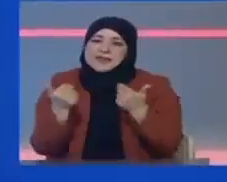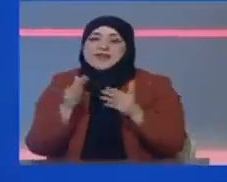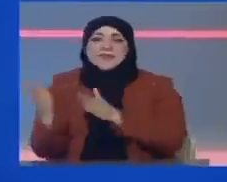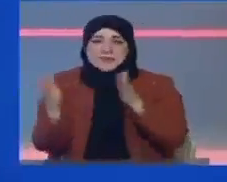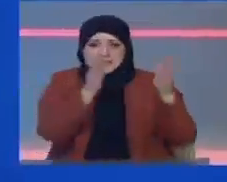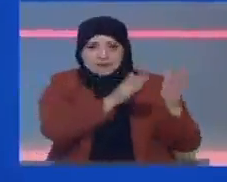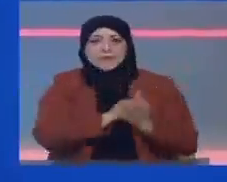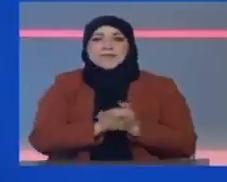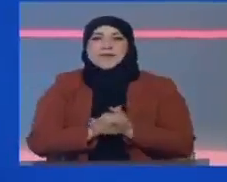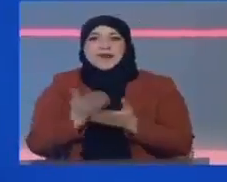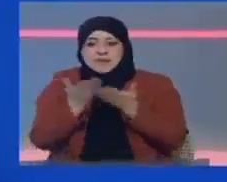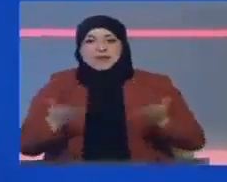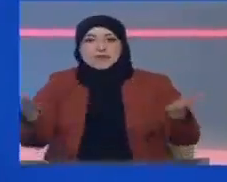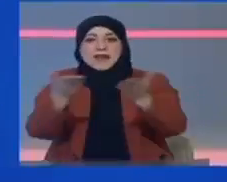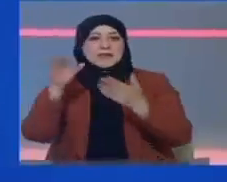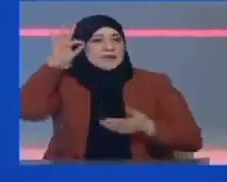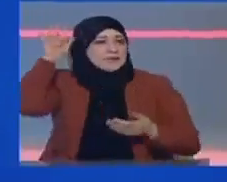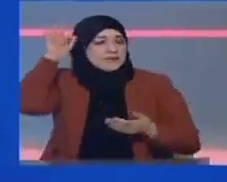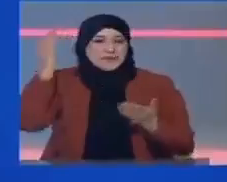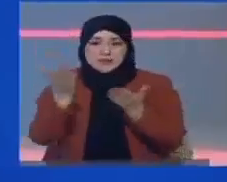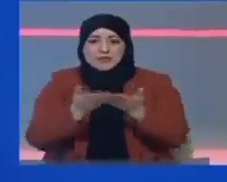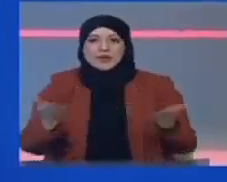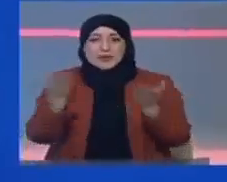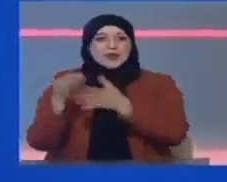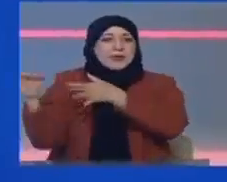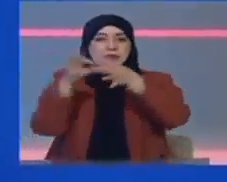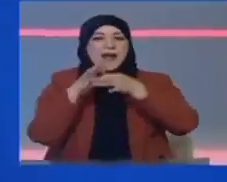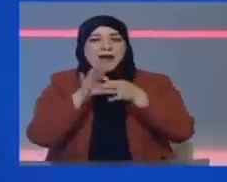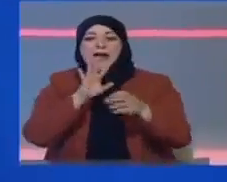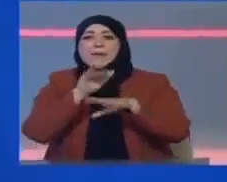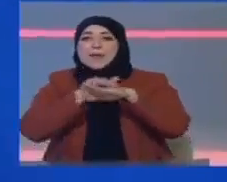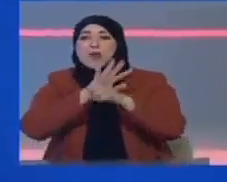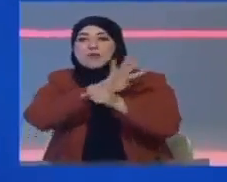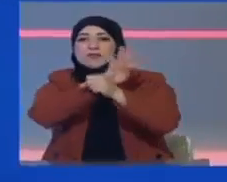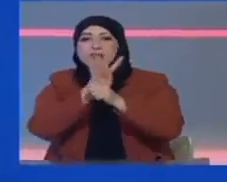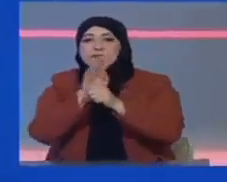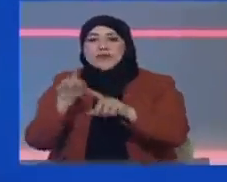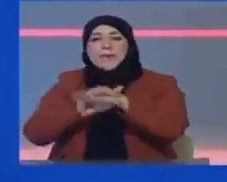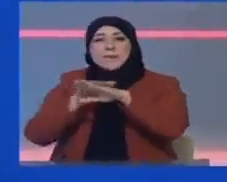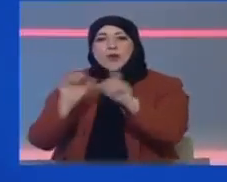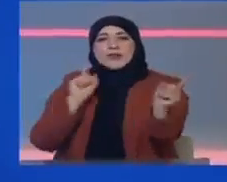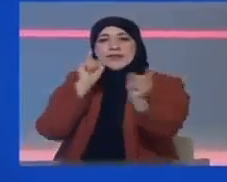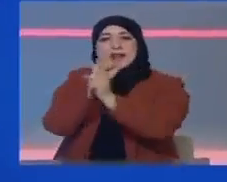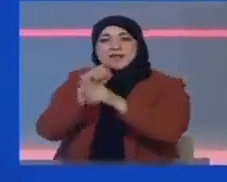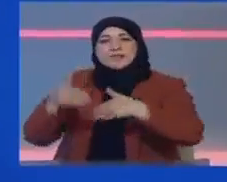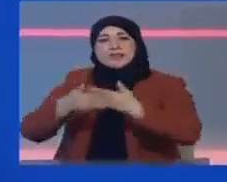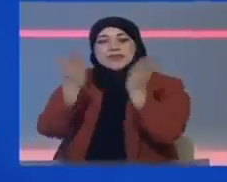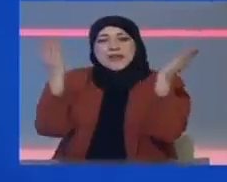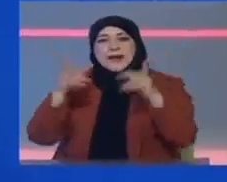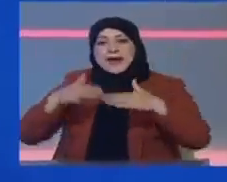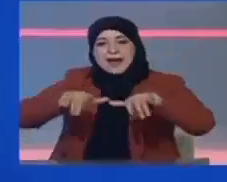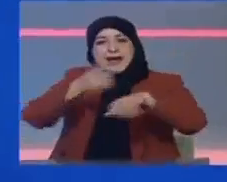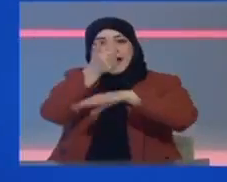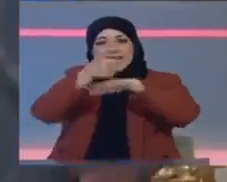مثل الوضع العام بالبلاد والمستجدات المتعلقه ب وبيكون محور اللقاء الذي جمع صباح اليوم رئيس مجلس نواب